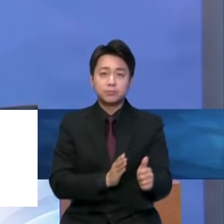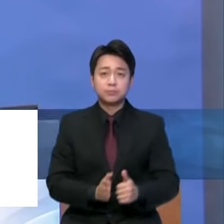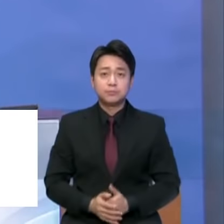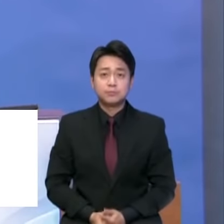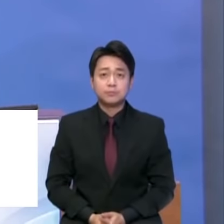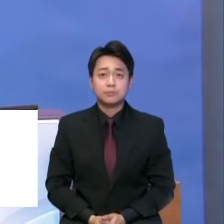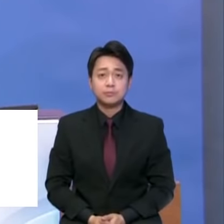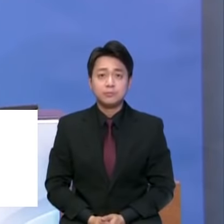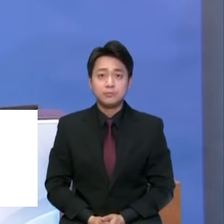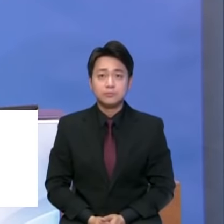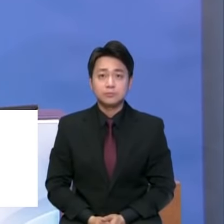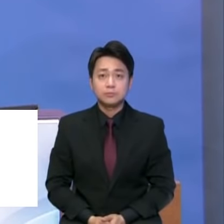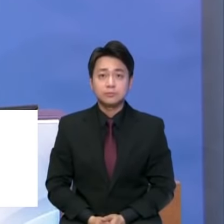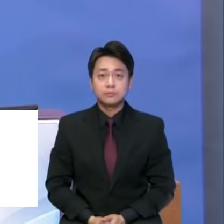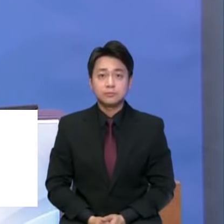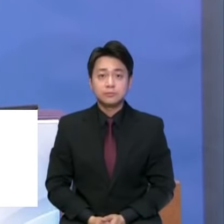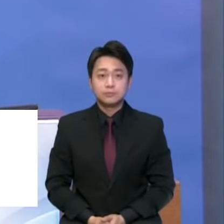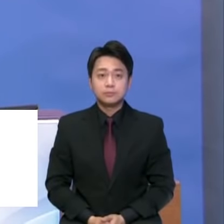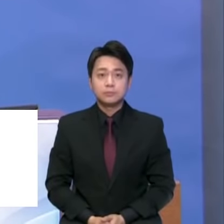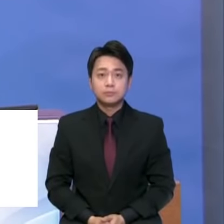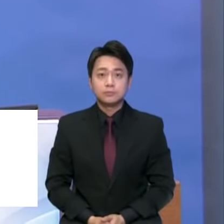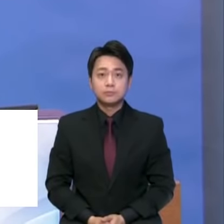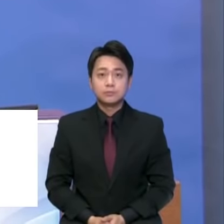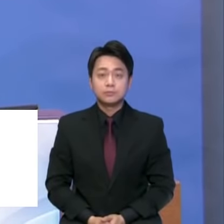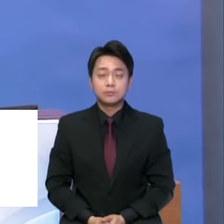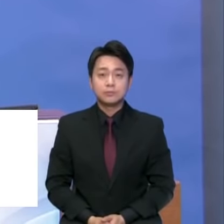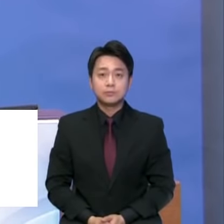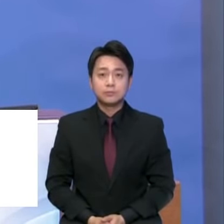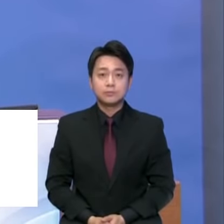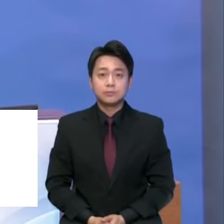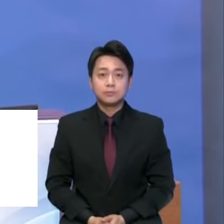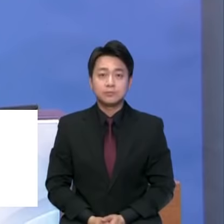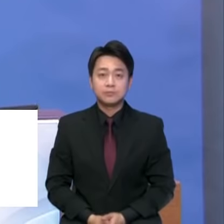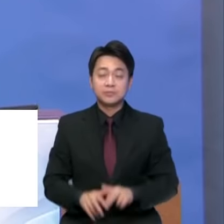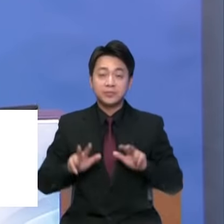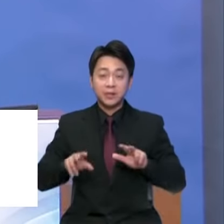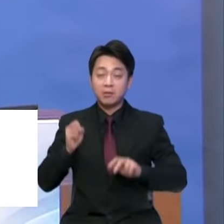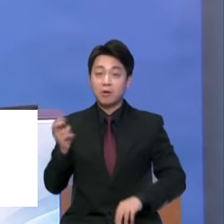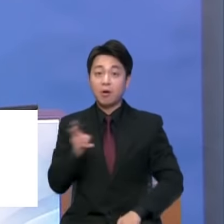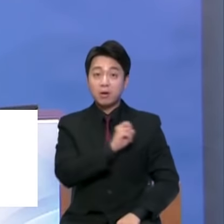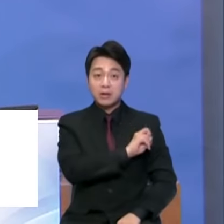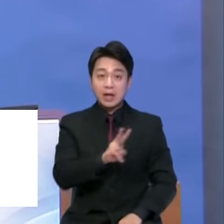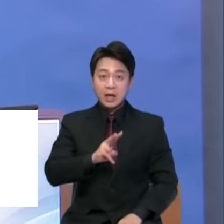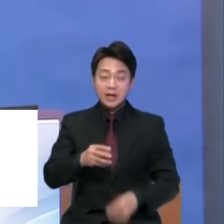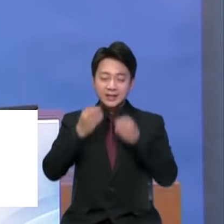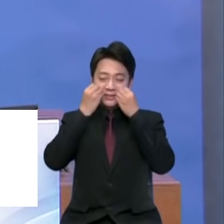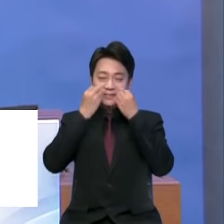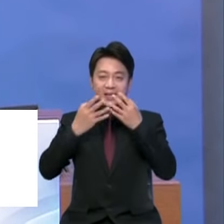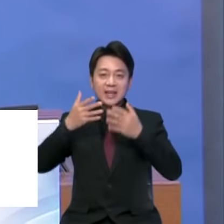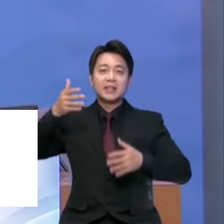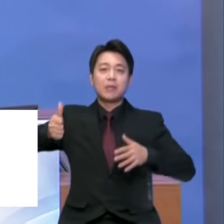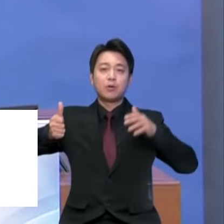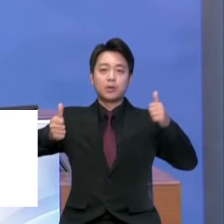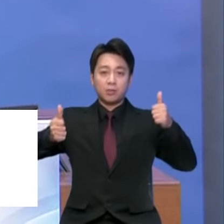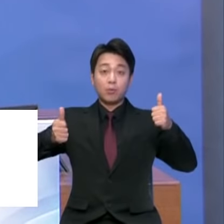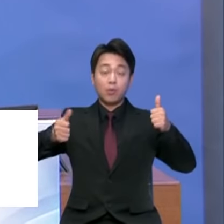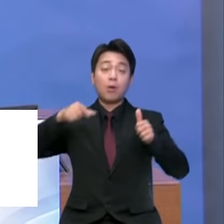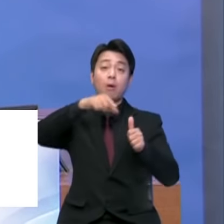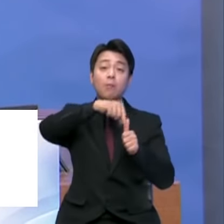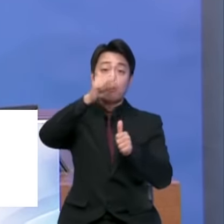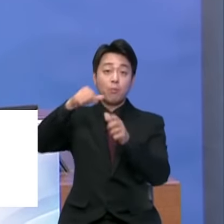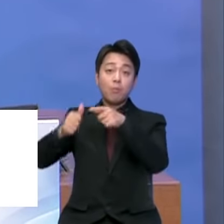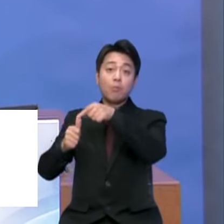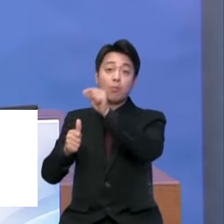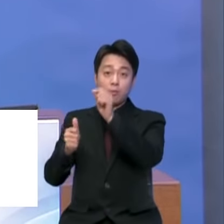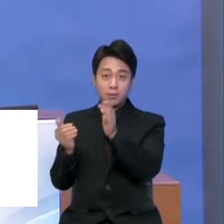마침 여야 지도부가 동시에 재편되었습니다. 각 당은 개헌의 절박성을 다시금